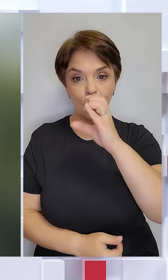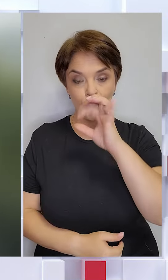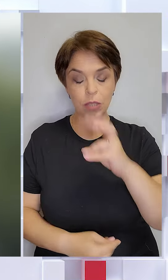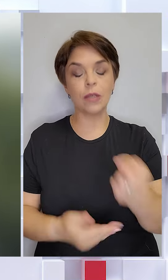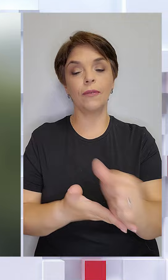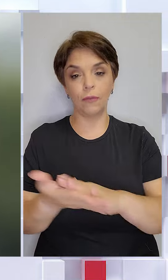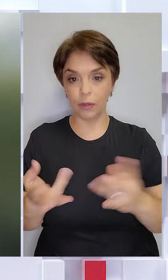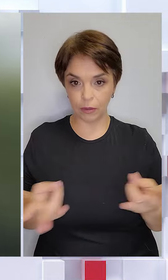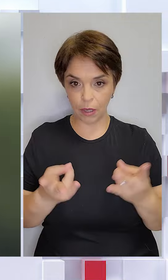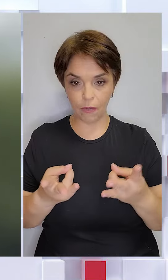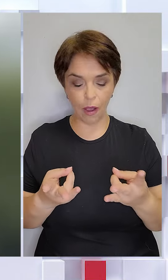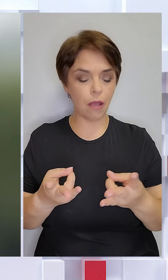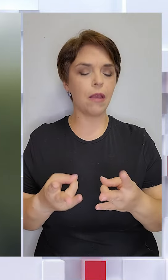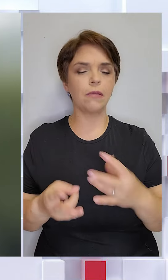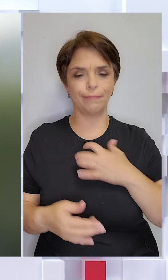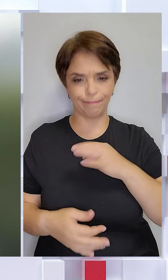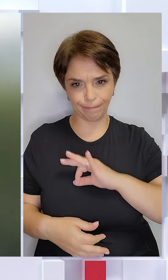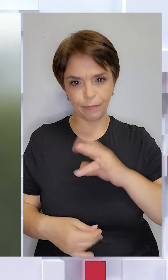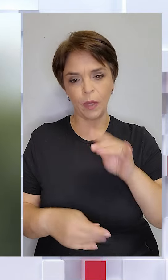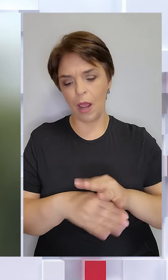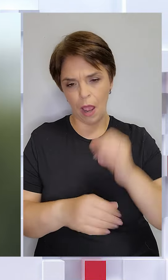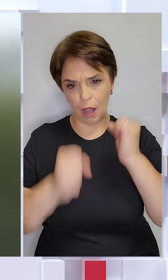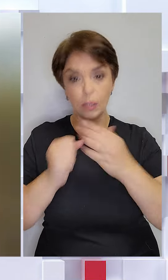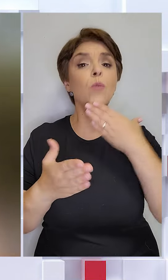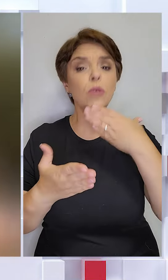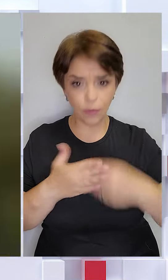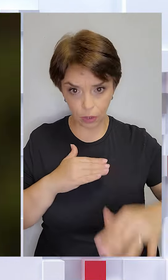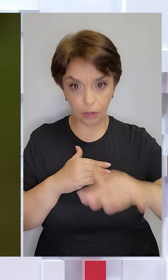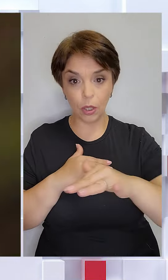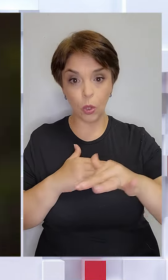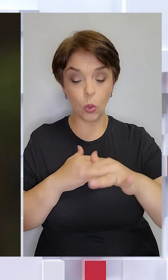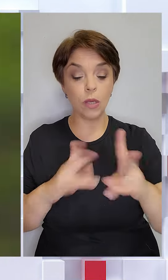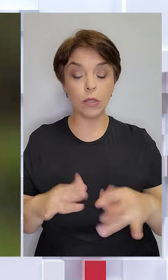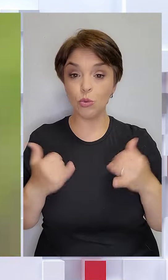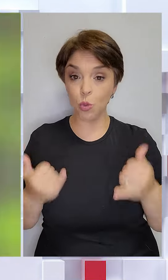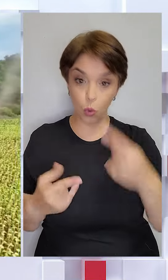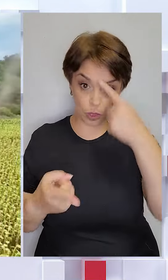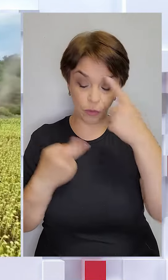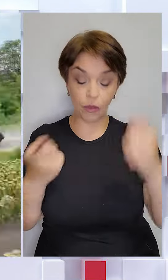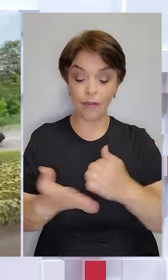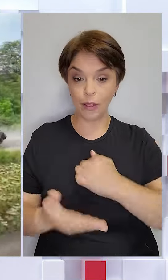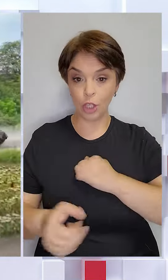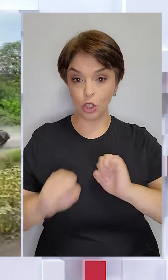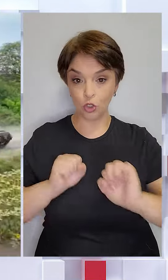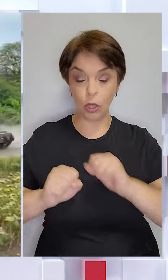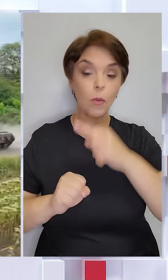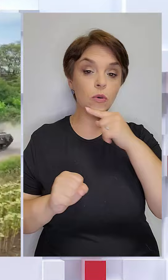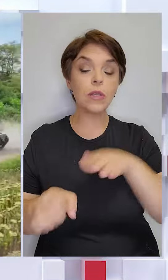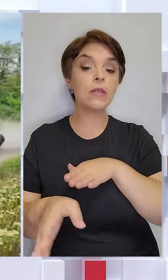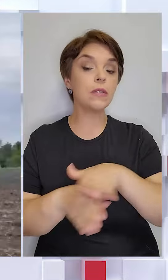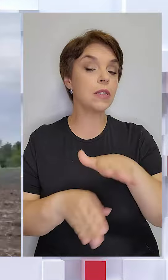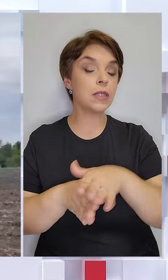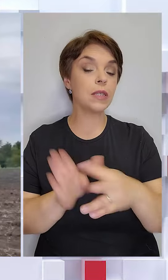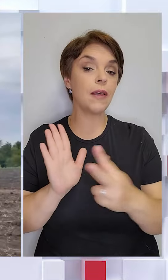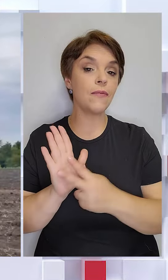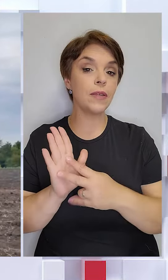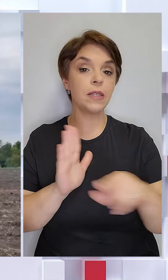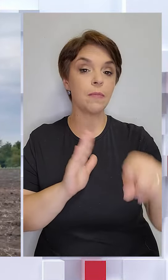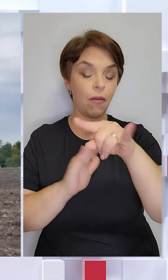ще триває, не цураються агресори гатити і по своїй території. За сьогодні, повідомляють в Генштабі, росіяни здійснили